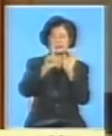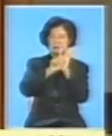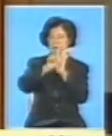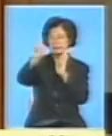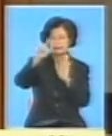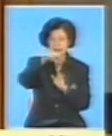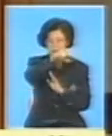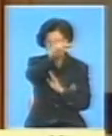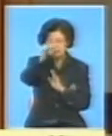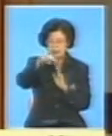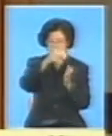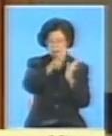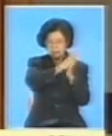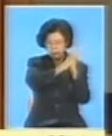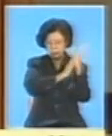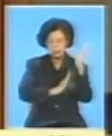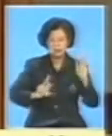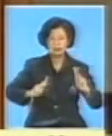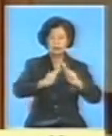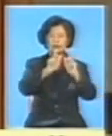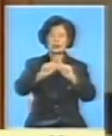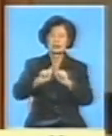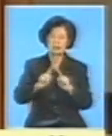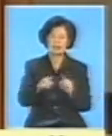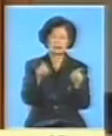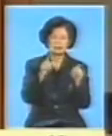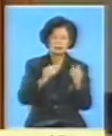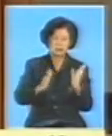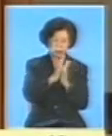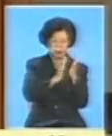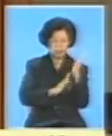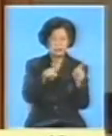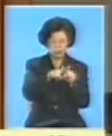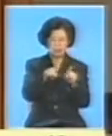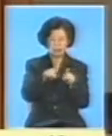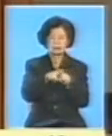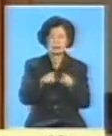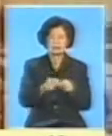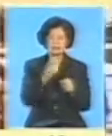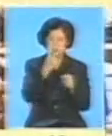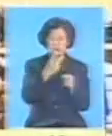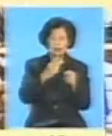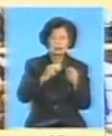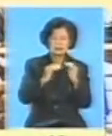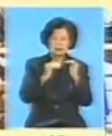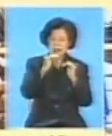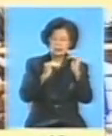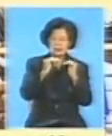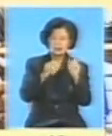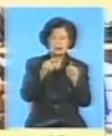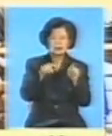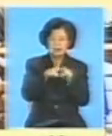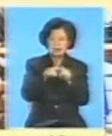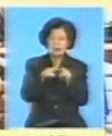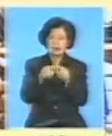ำรวจแผนที่แต่ละกระทรวงทบวงกลมมันต้องเป็นแผนที่ฉบับเดียวกันมาตราเดียวกันท่านดูคนละมาตรามันก็เละไปหมดแหละไม่ตรงกันทั้งอัน